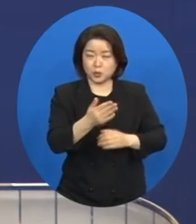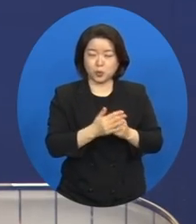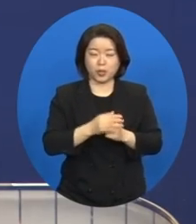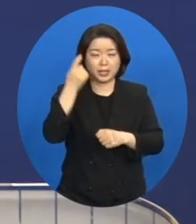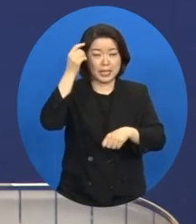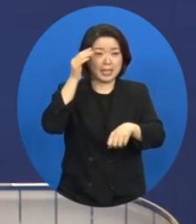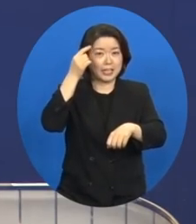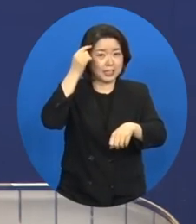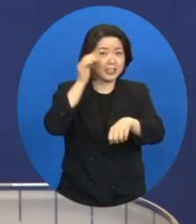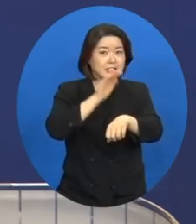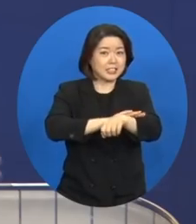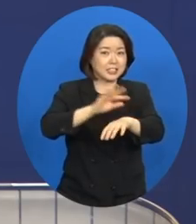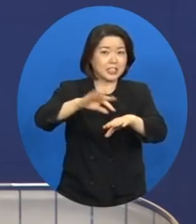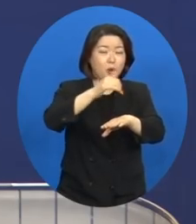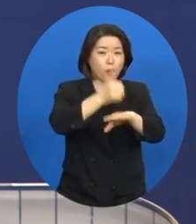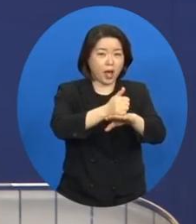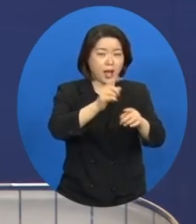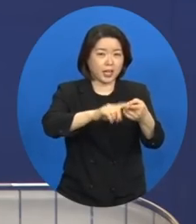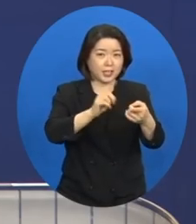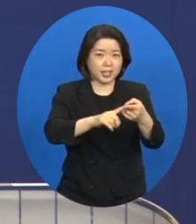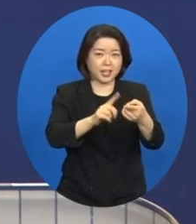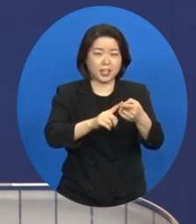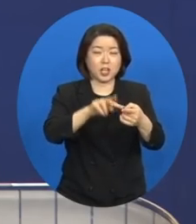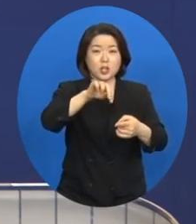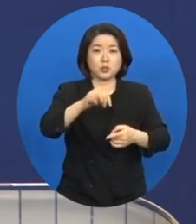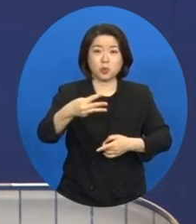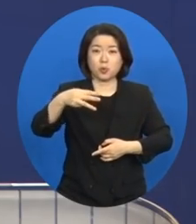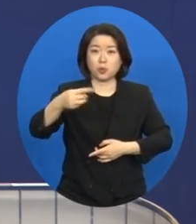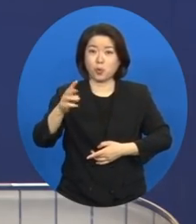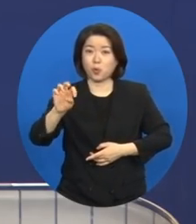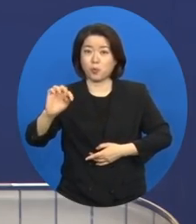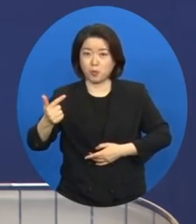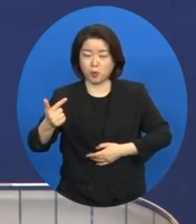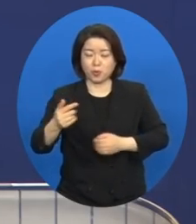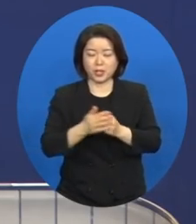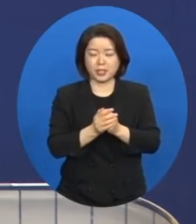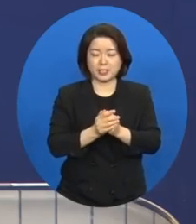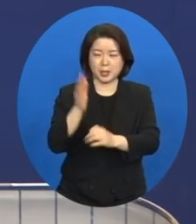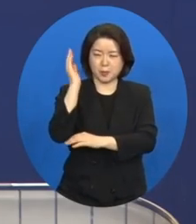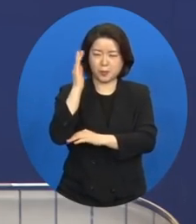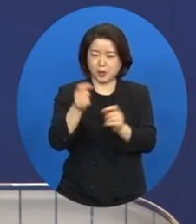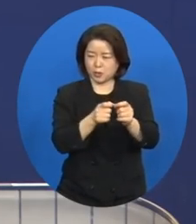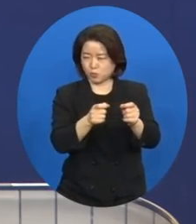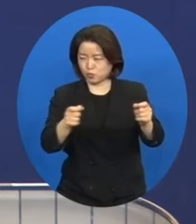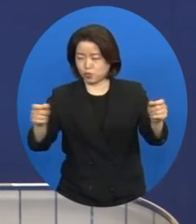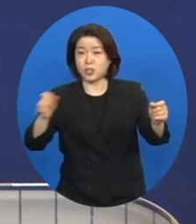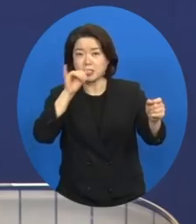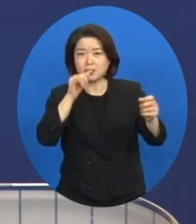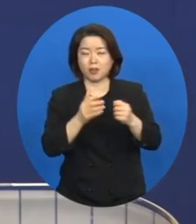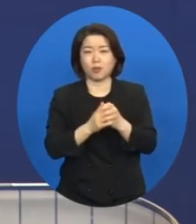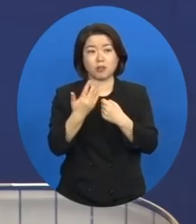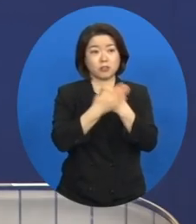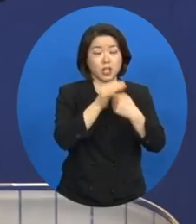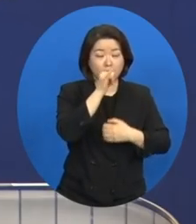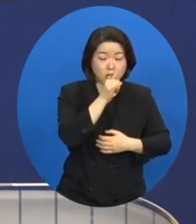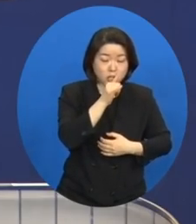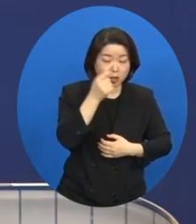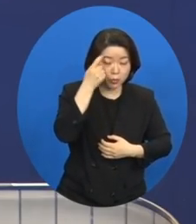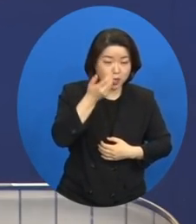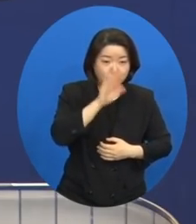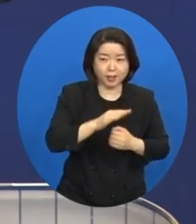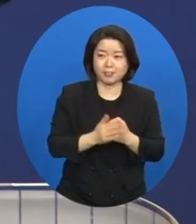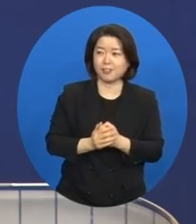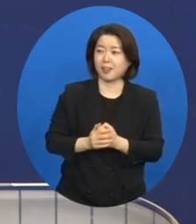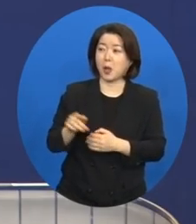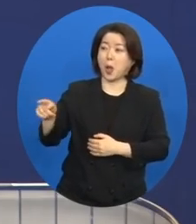생애를 중심으로 한 5주차 정도에서 설교 시리즈를 쫙 했습니다. 나름 은혜가 있다고 생각하는데 여지없이 그 청년 계속 하나님의 큰